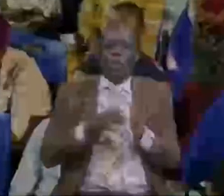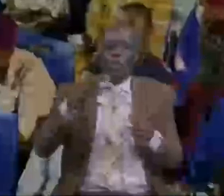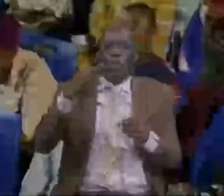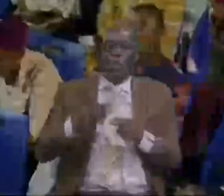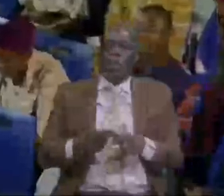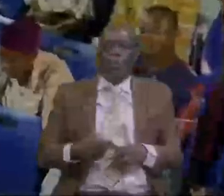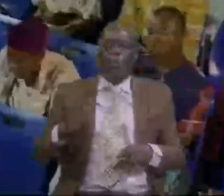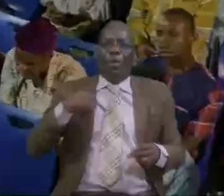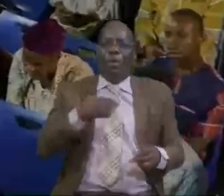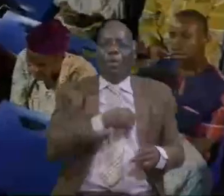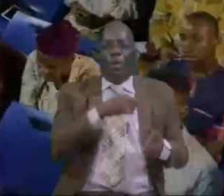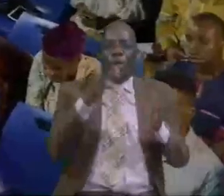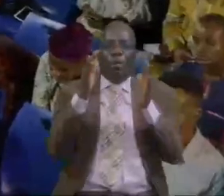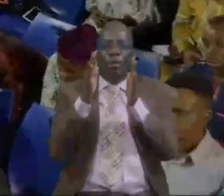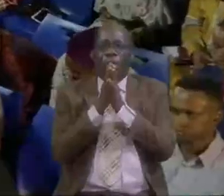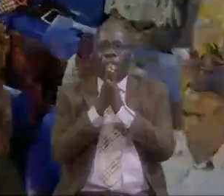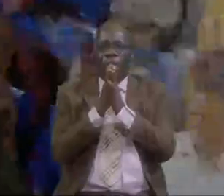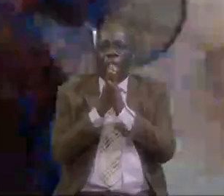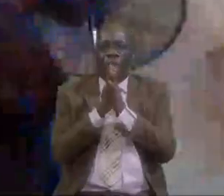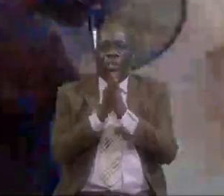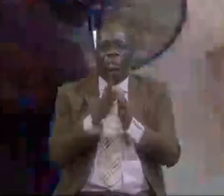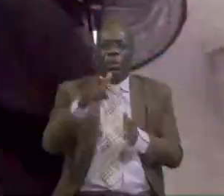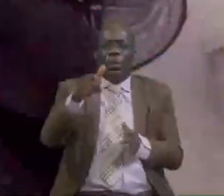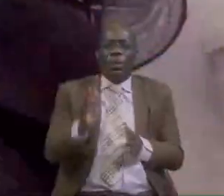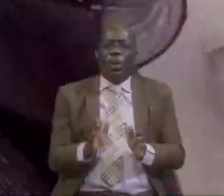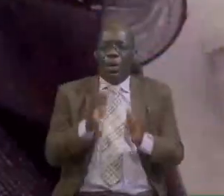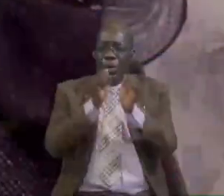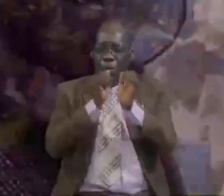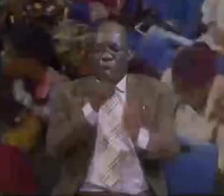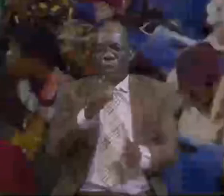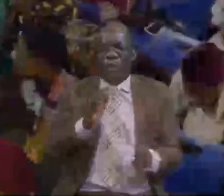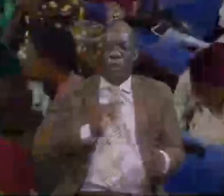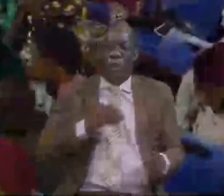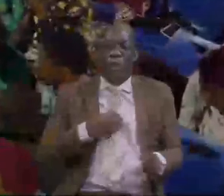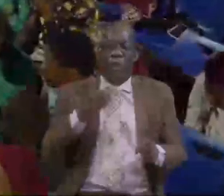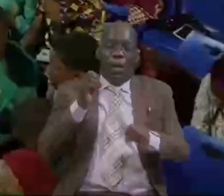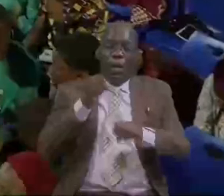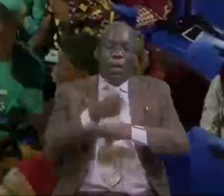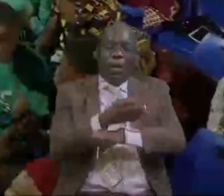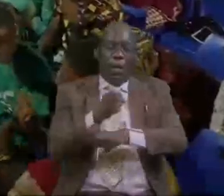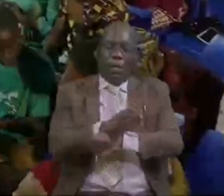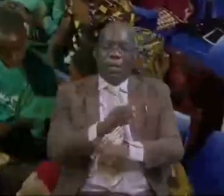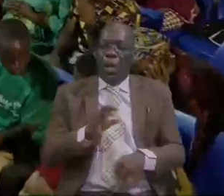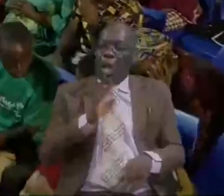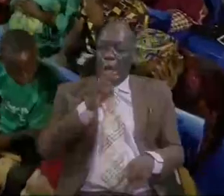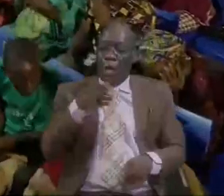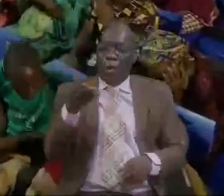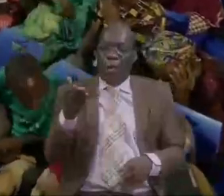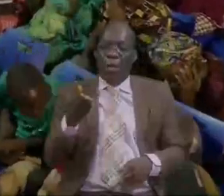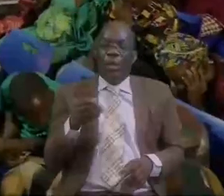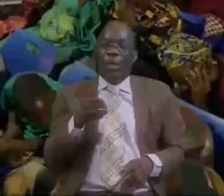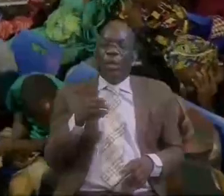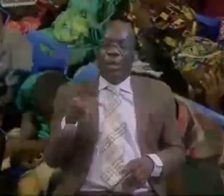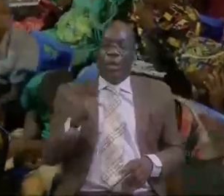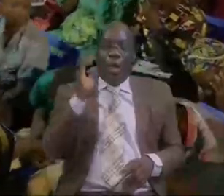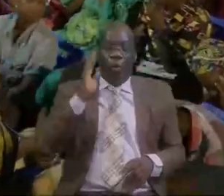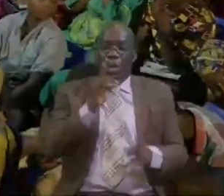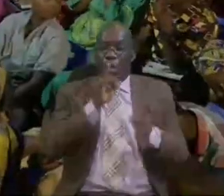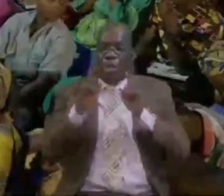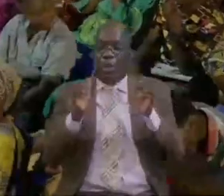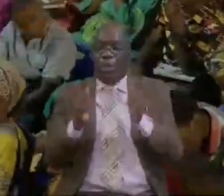prions. Que Dieu vous bénisse. Nos conseillers sont à côté de vous. Et les conseillers vont